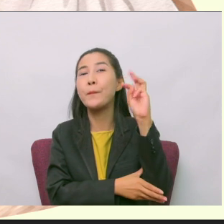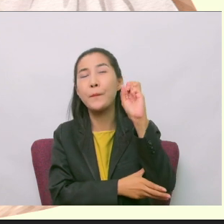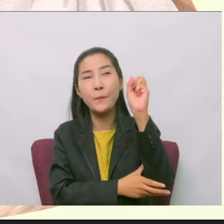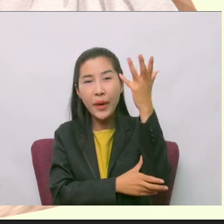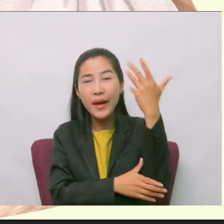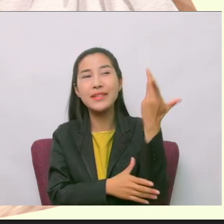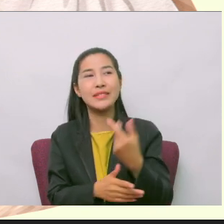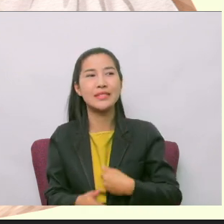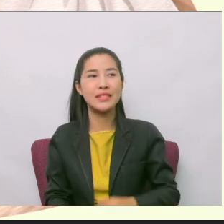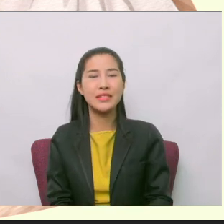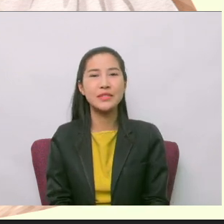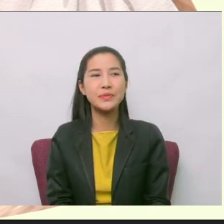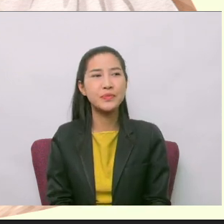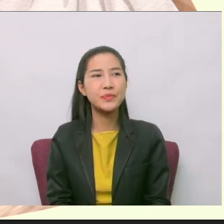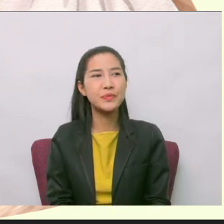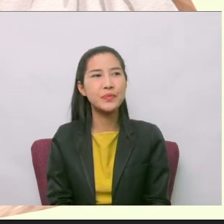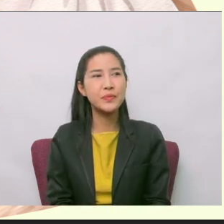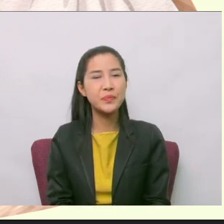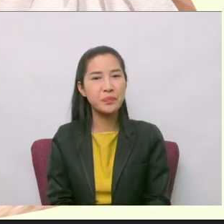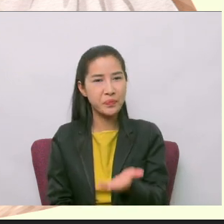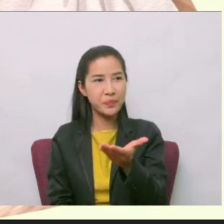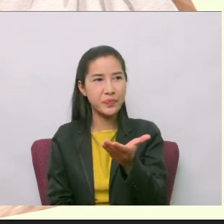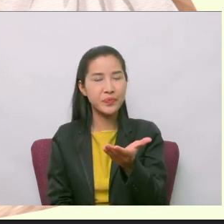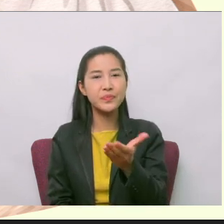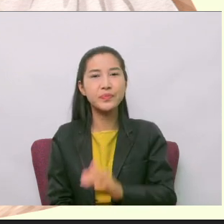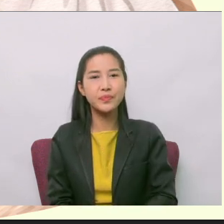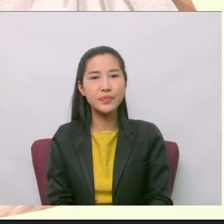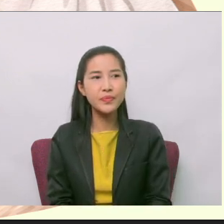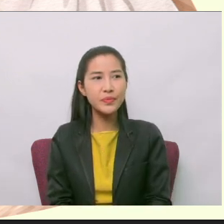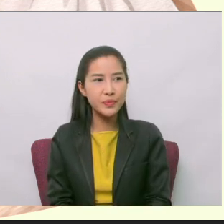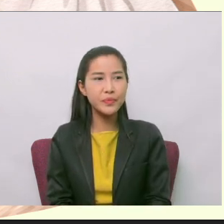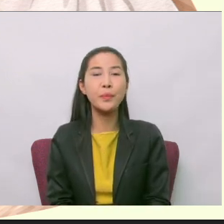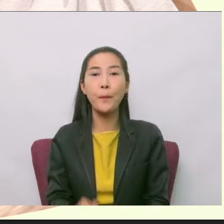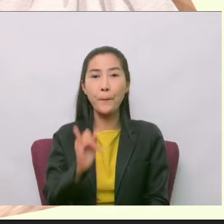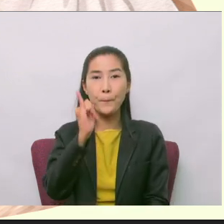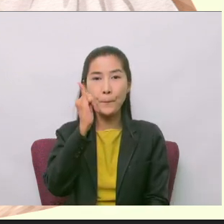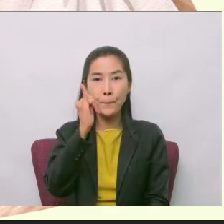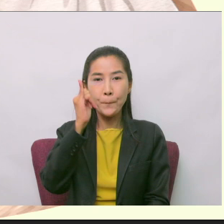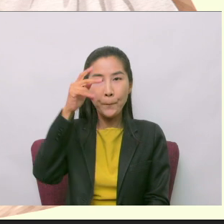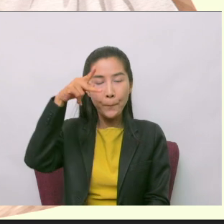หลักตัวเอกเลยนะคะเป็นพระเอกเลยก็คือนั่นก็คือไพรสดนะคะหรือว่าหัวไ